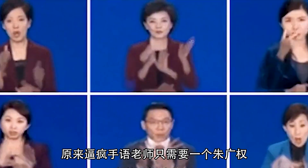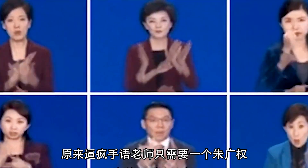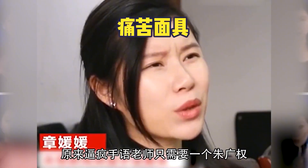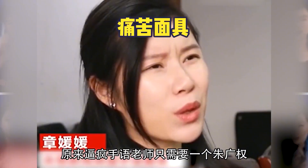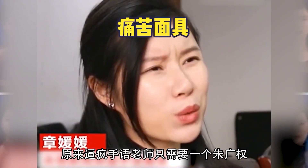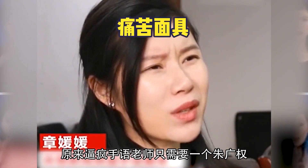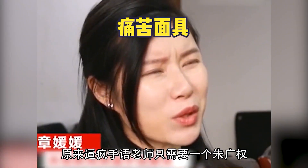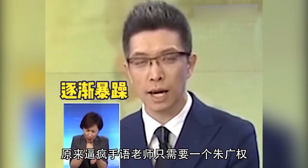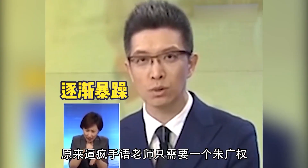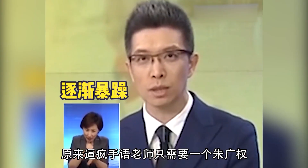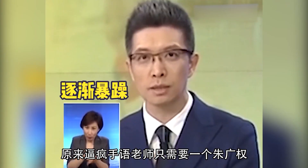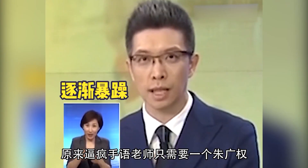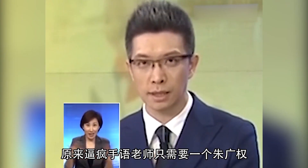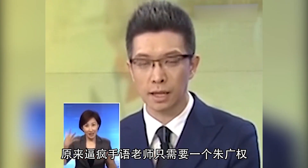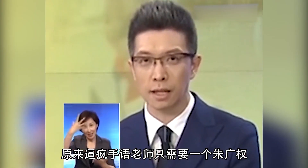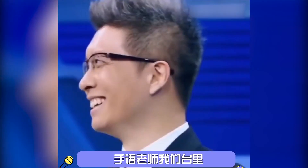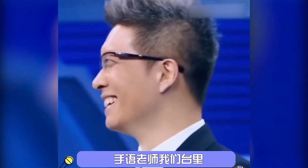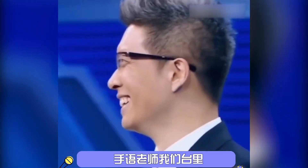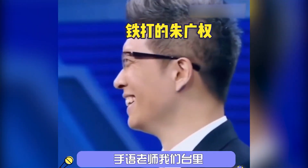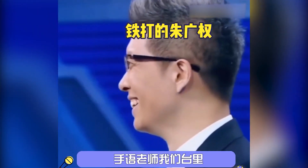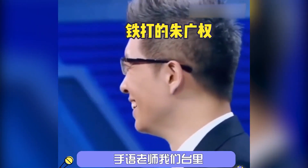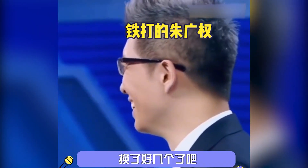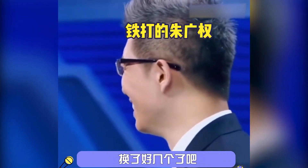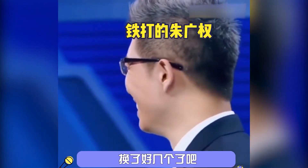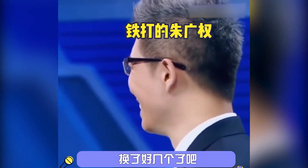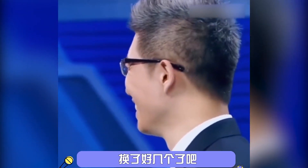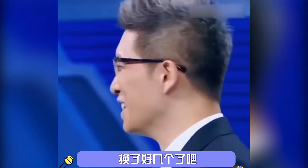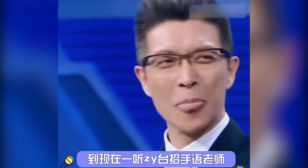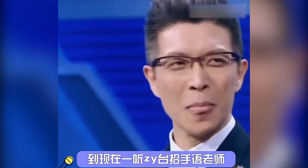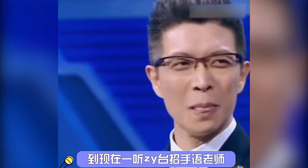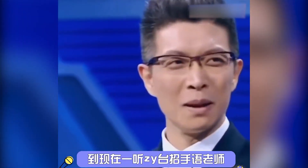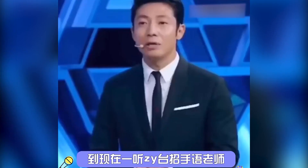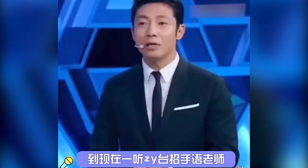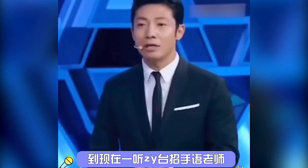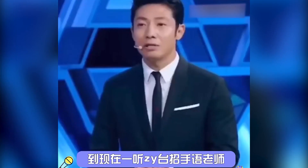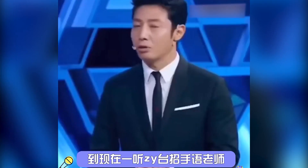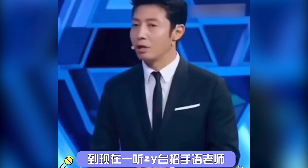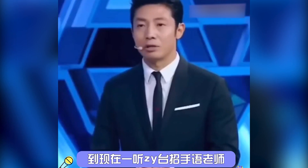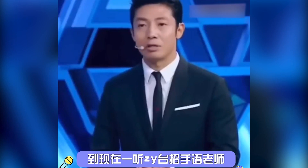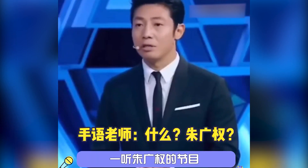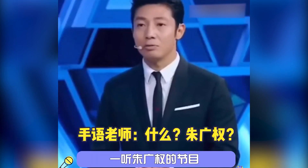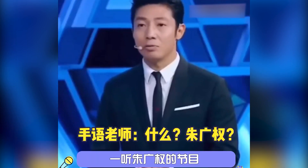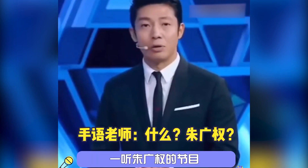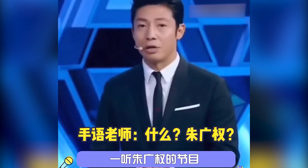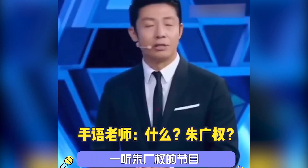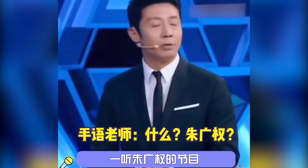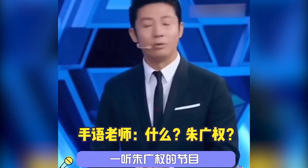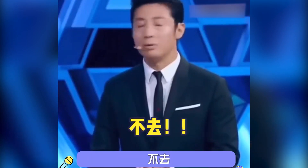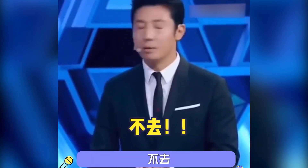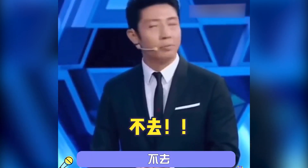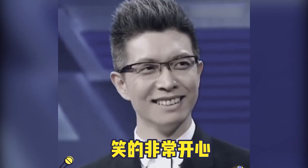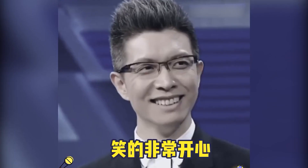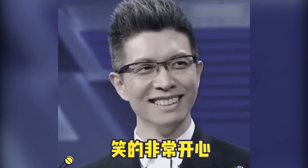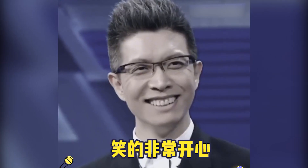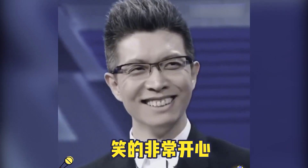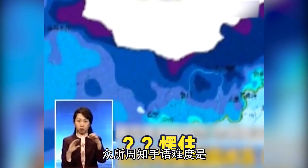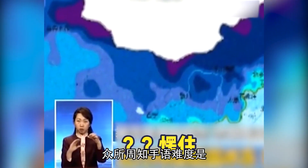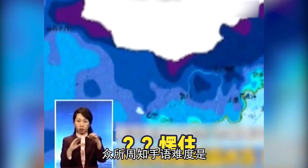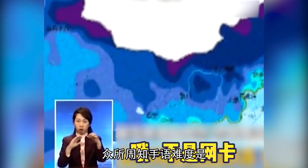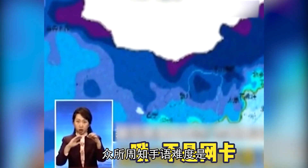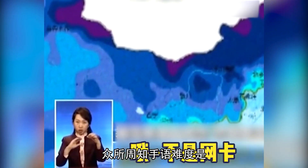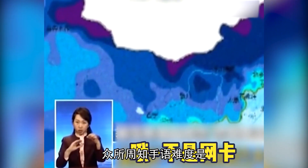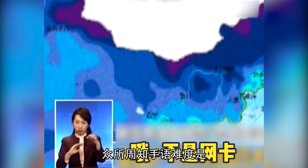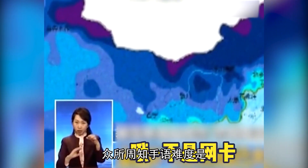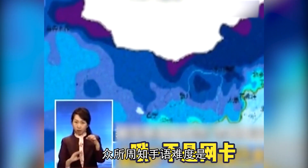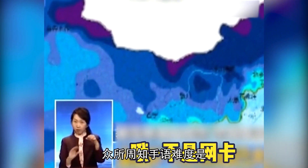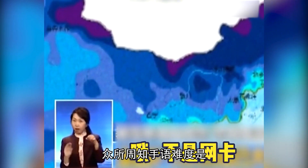原来披风手语老师只需要一个朱广泉手语老师牌里换了好几个了吧到现在一听中安台招手语老师一听朱广泉的节目不去众